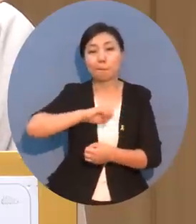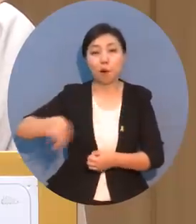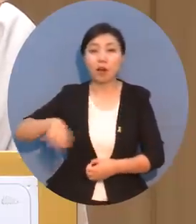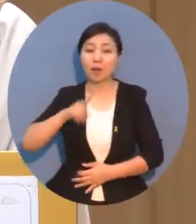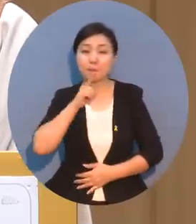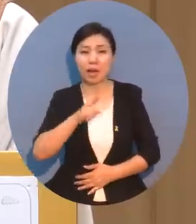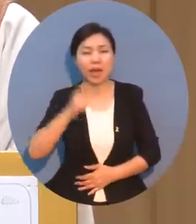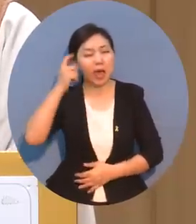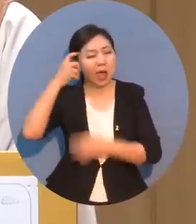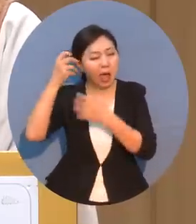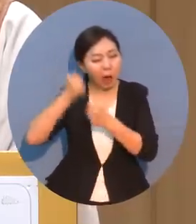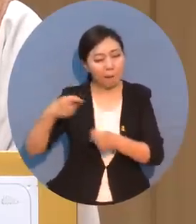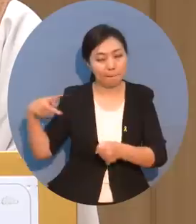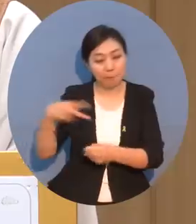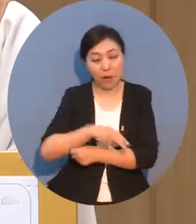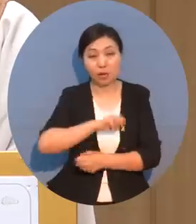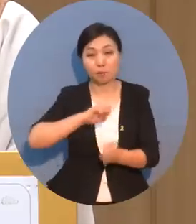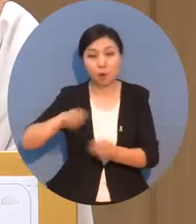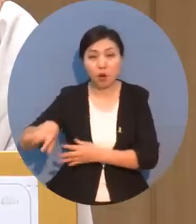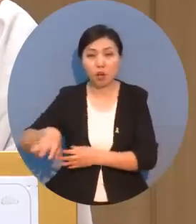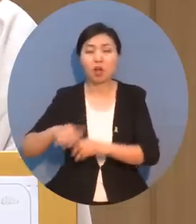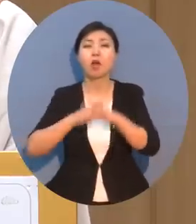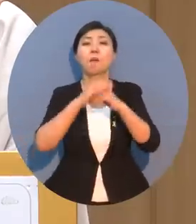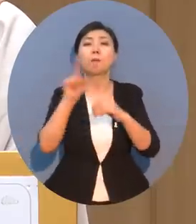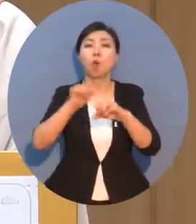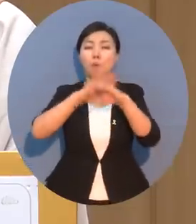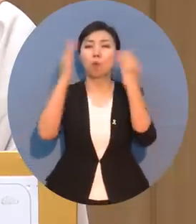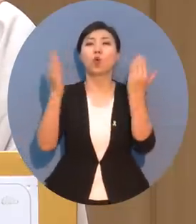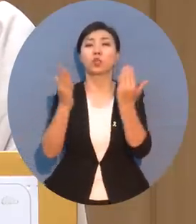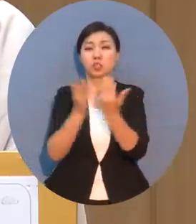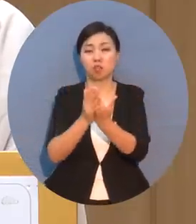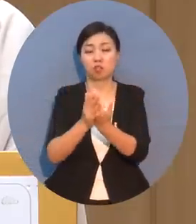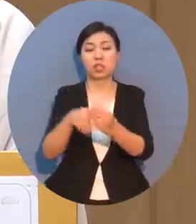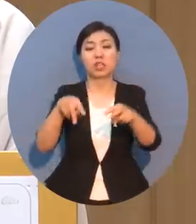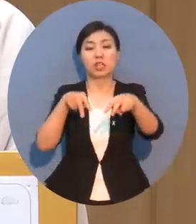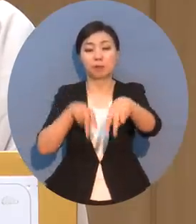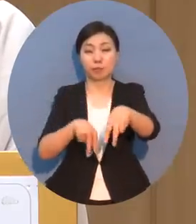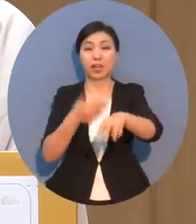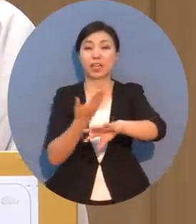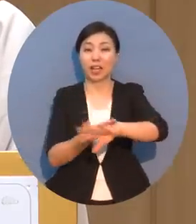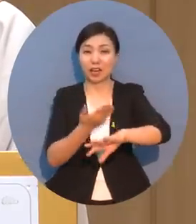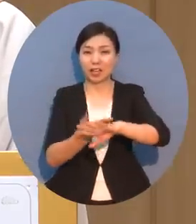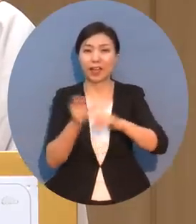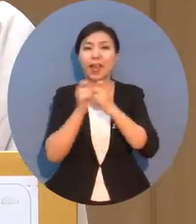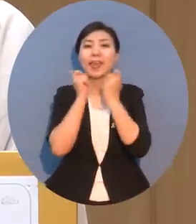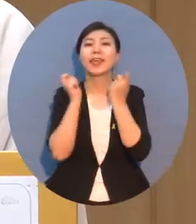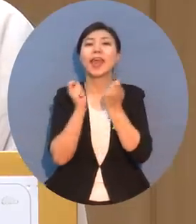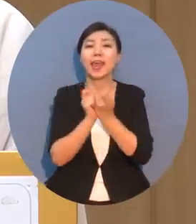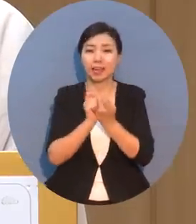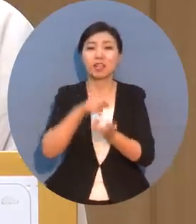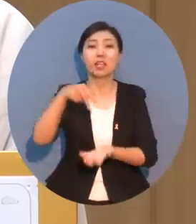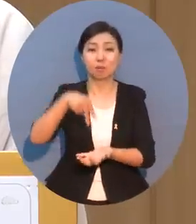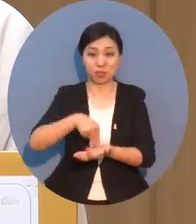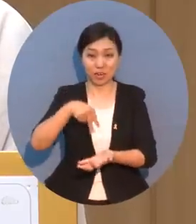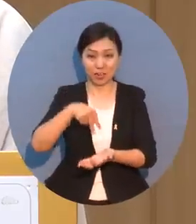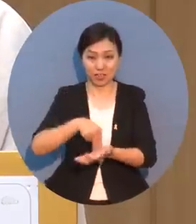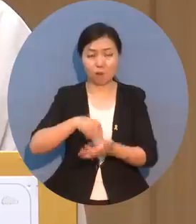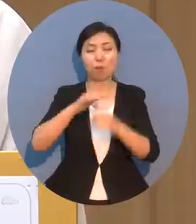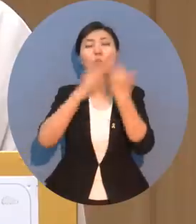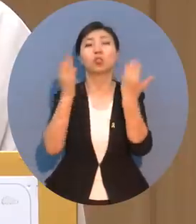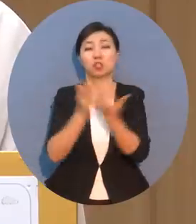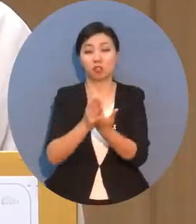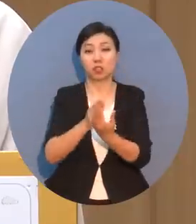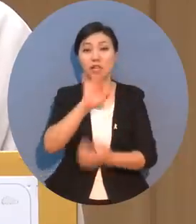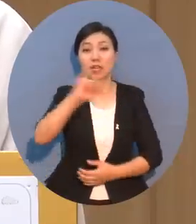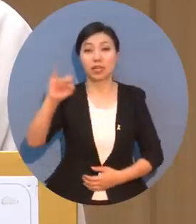어떻게 버리냐 이렇게 묻지 말고, 모든 것은 뭐다? 상대적이다 또는 주관적이다.